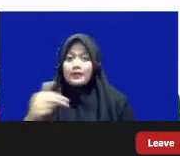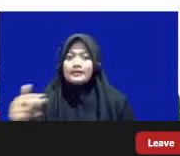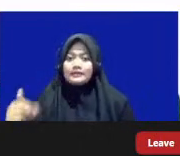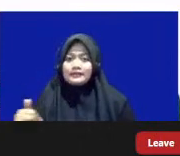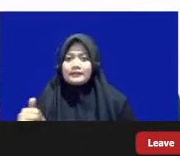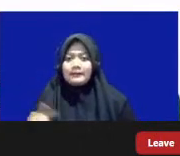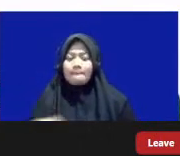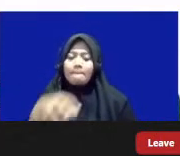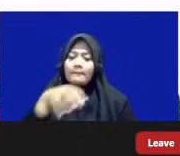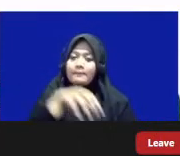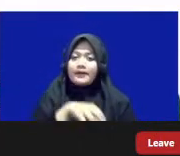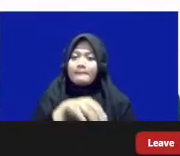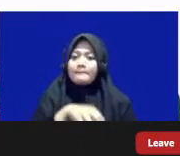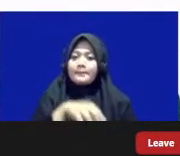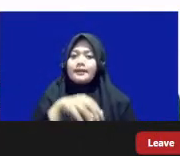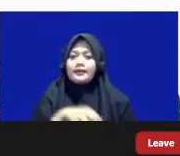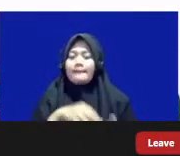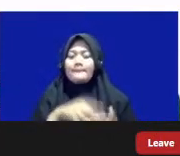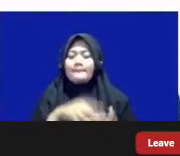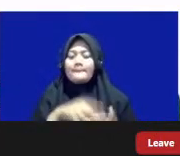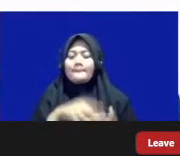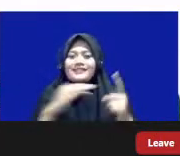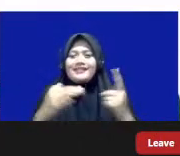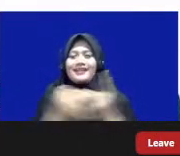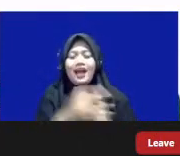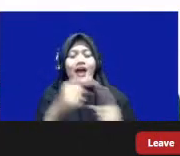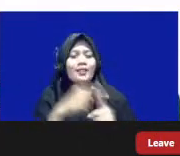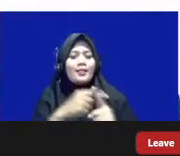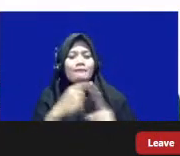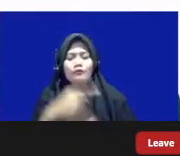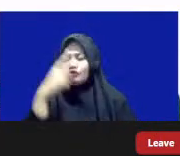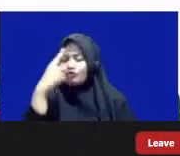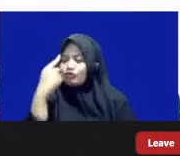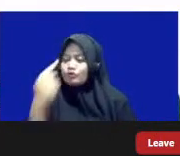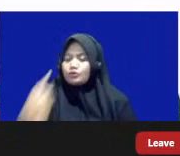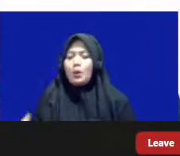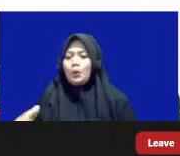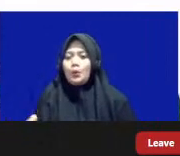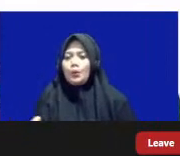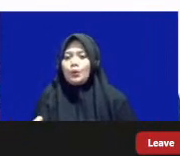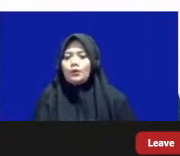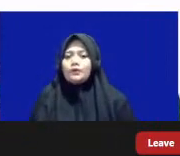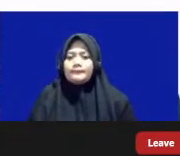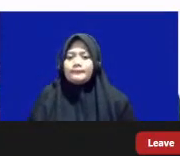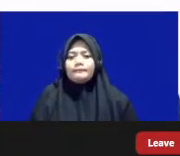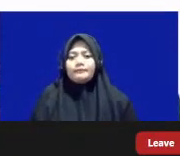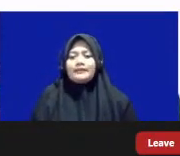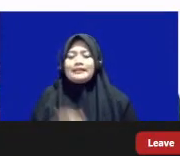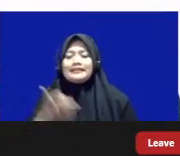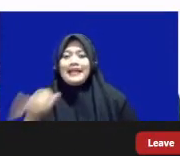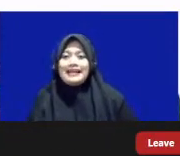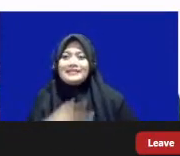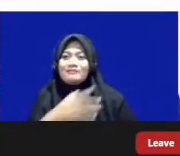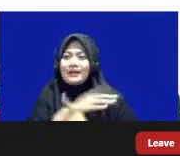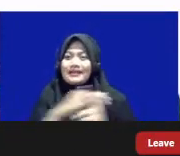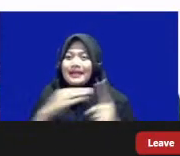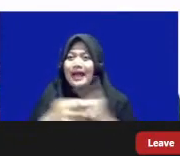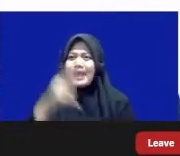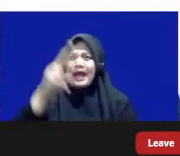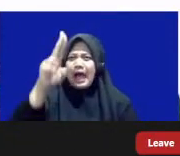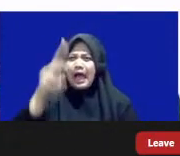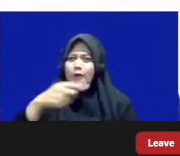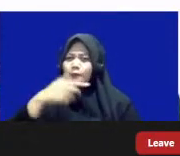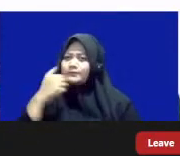menempatkan masyarakat lebih jauh lagi, lebih dahsyat lagi. Jadi masyarakat harus benar-benar